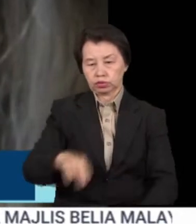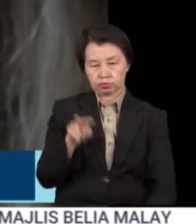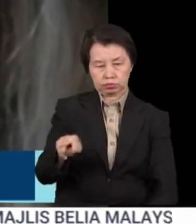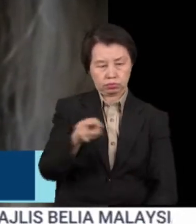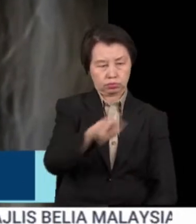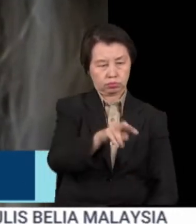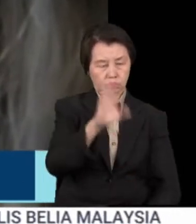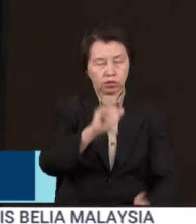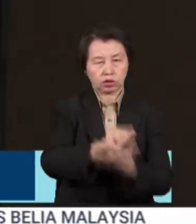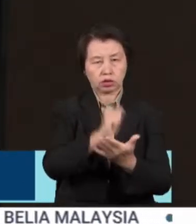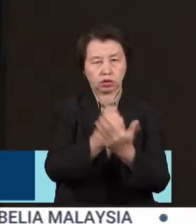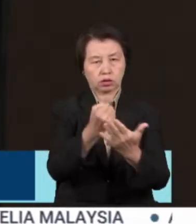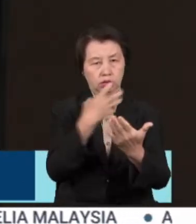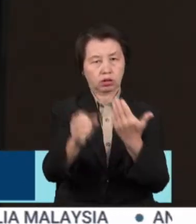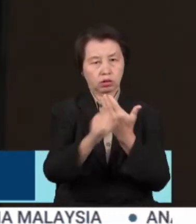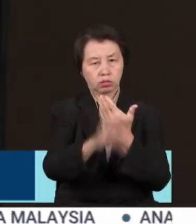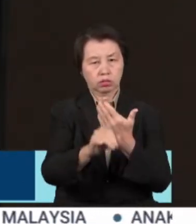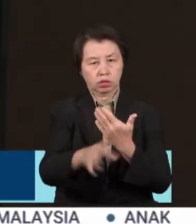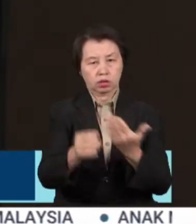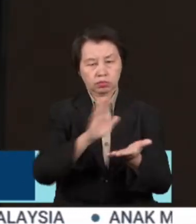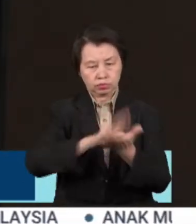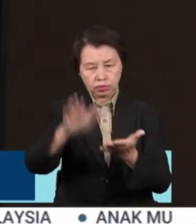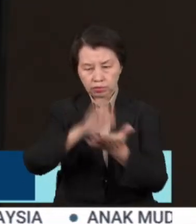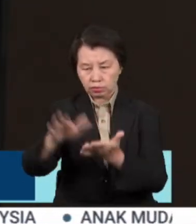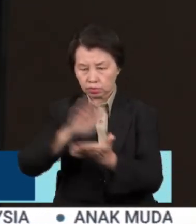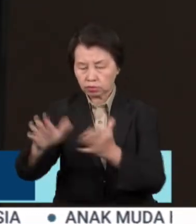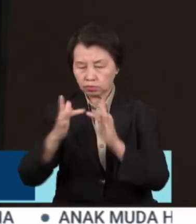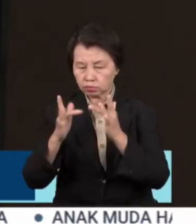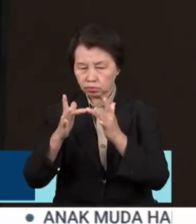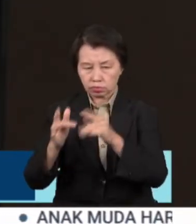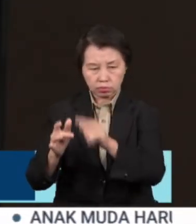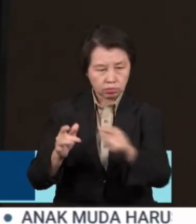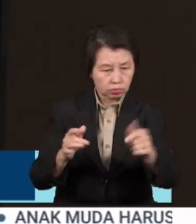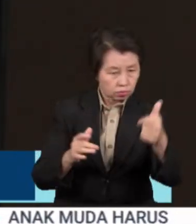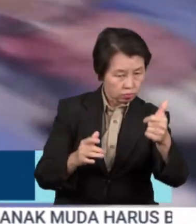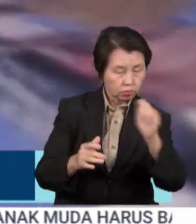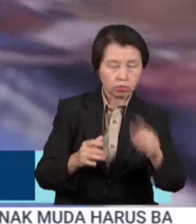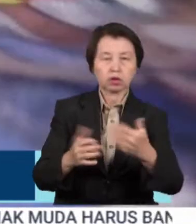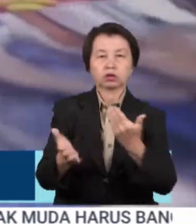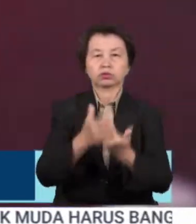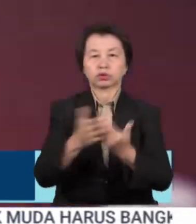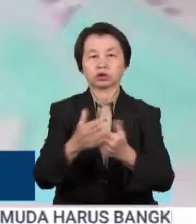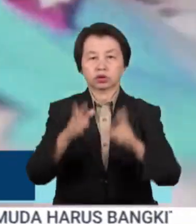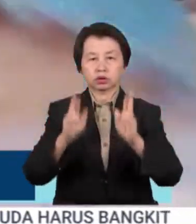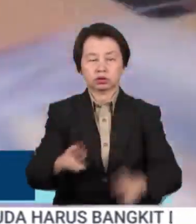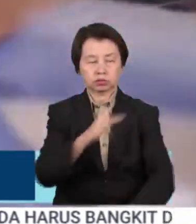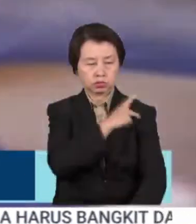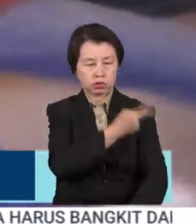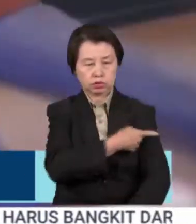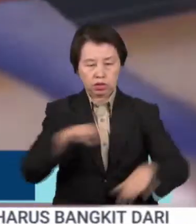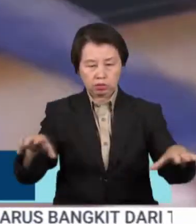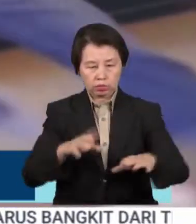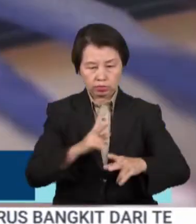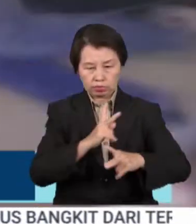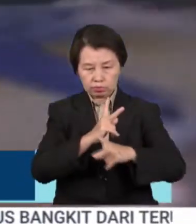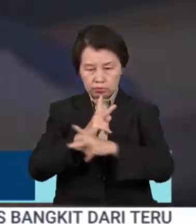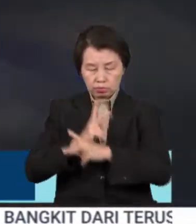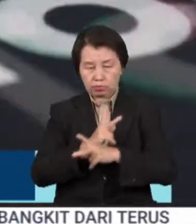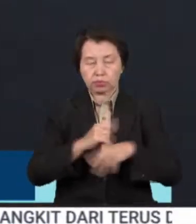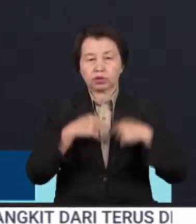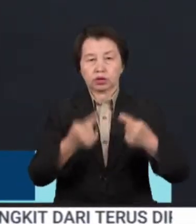banyak akaun media sosial dalam usaha membersihkan ruang cybernya sekaligus memudahkan pihak berkuasa melakukan kawalan